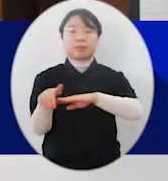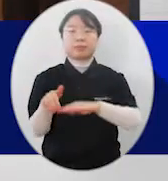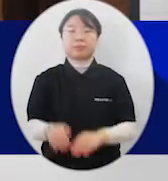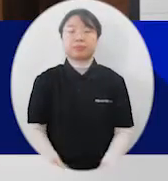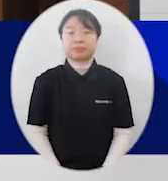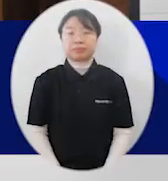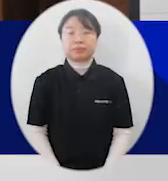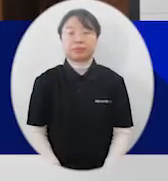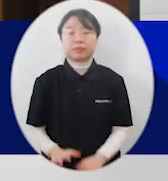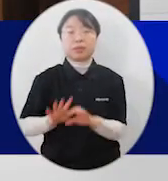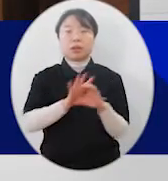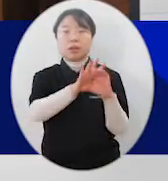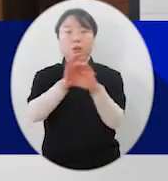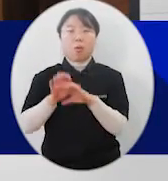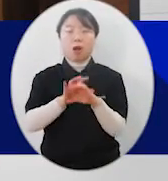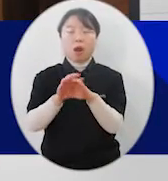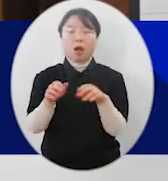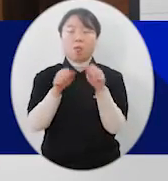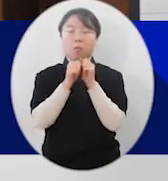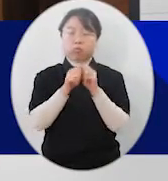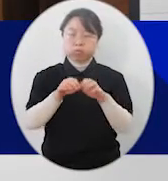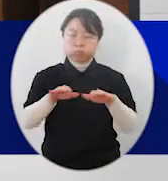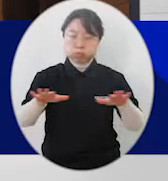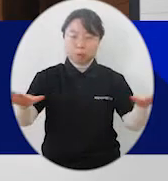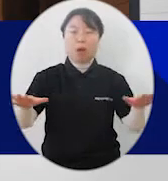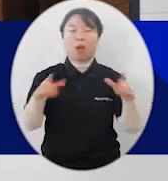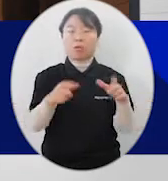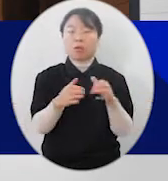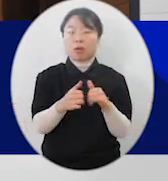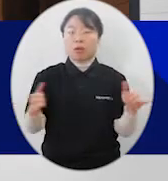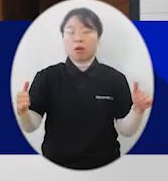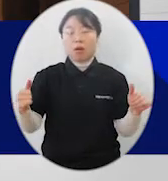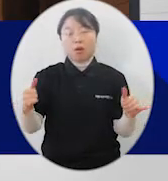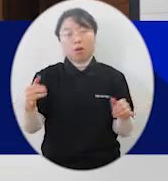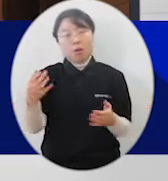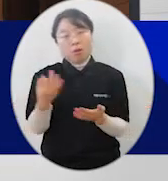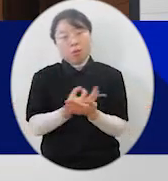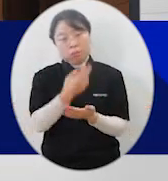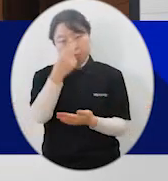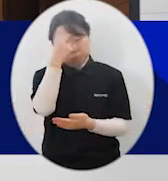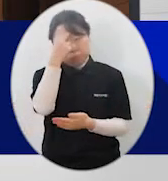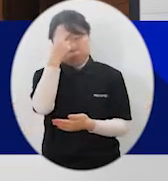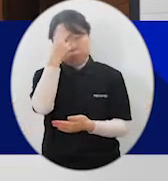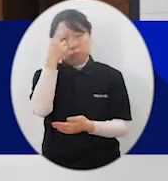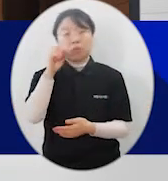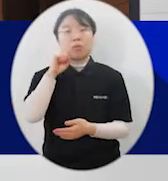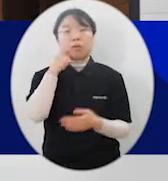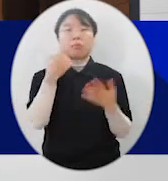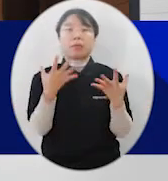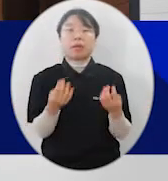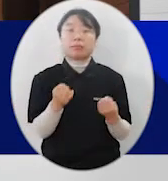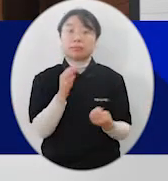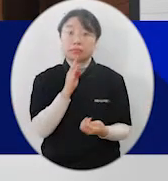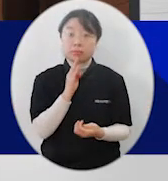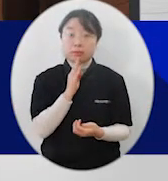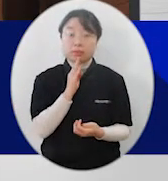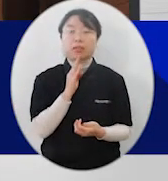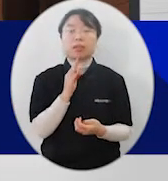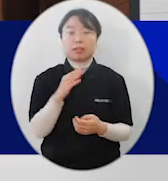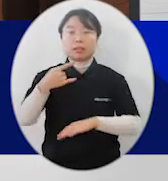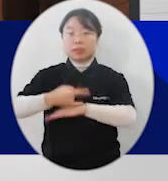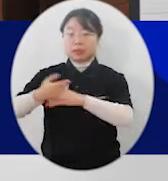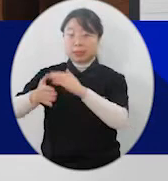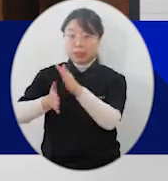코로나19가 전방위적으로 확산되고 있어 많은 분들이 어려우실 것 같은데요. 이에 의왕시가 지역 상권 활성화를